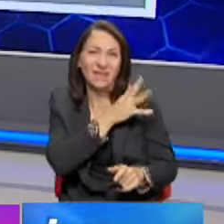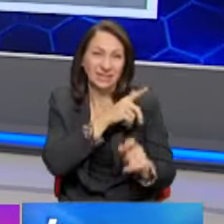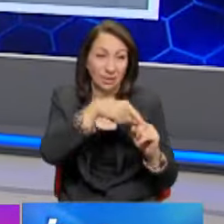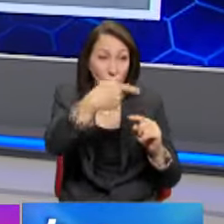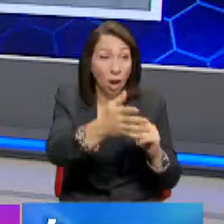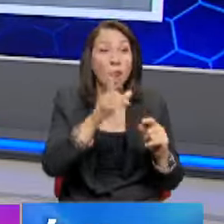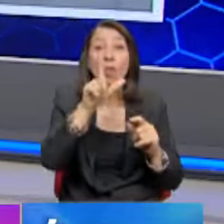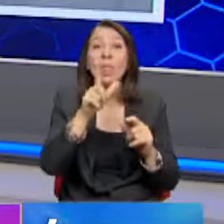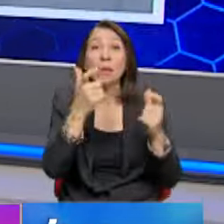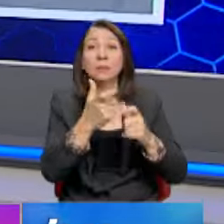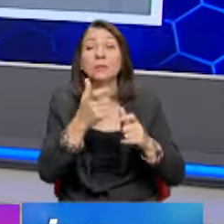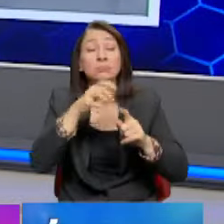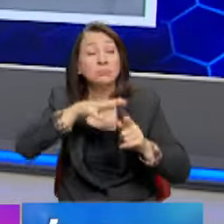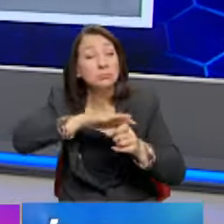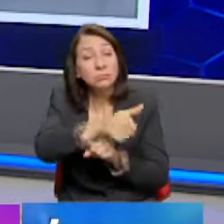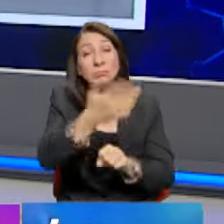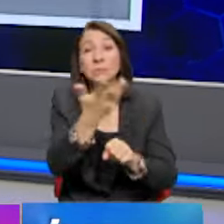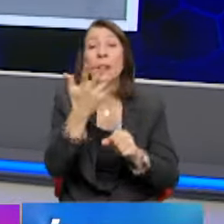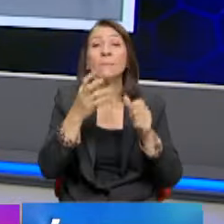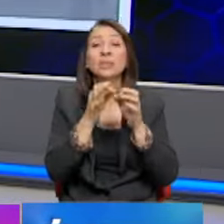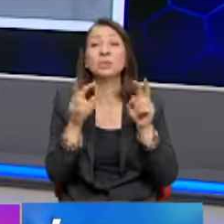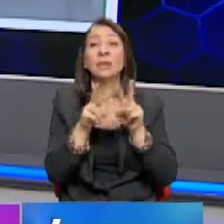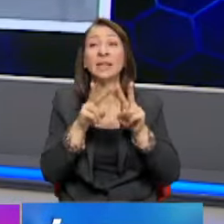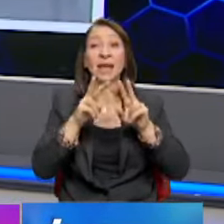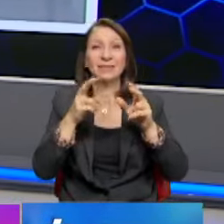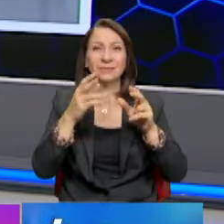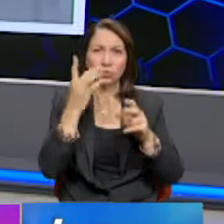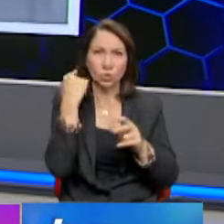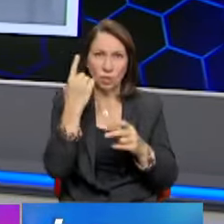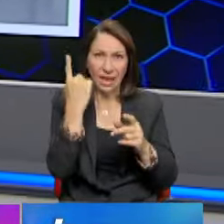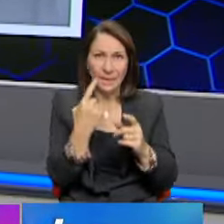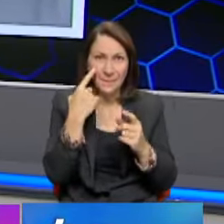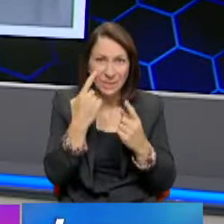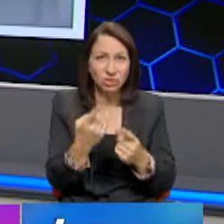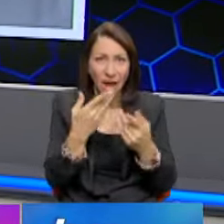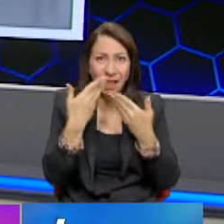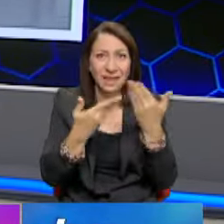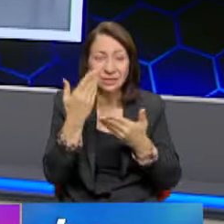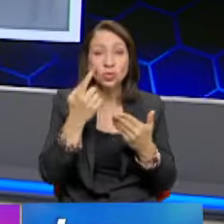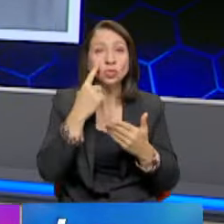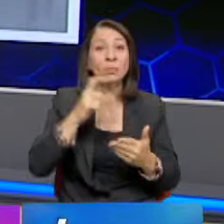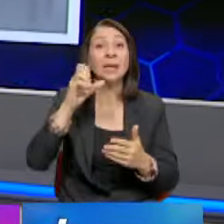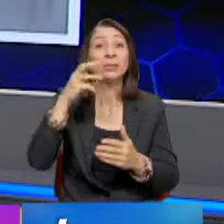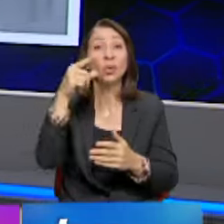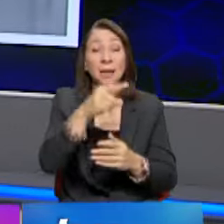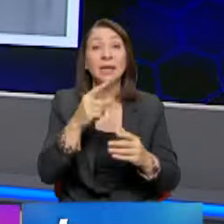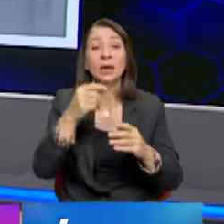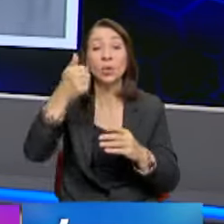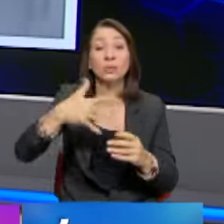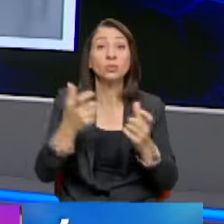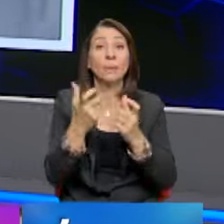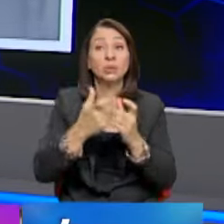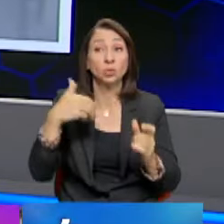katliamlarını artırıyor. İsrail Birleşmiş Milletler üstüne girdi, dün size ilk bakışta aktardık. Cumhurbaşkanı Erdoğan ise kabine